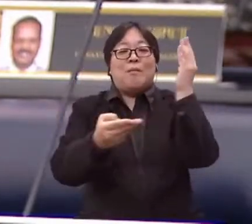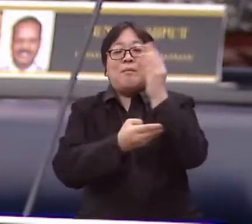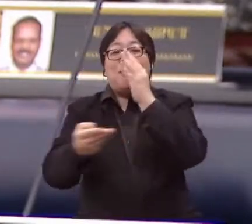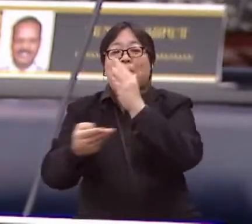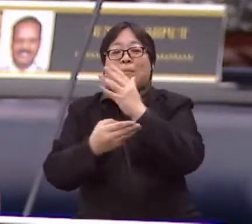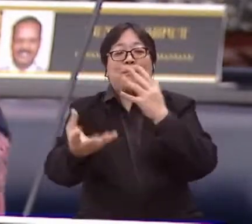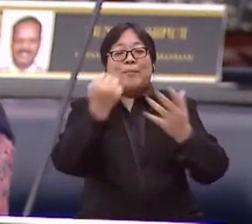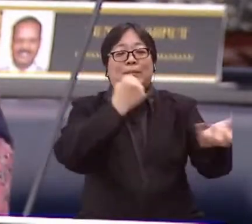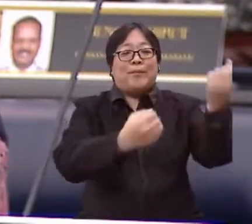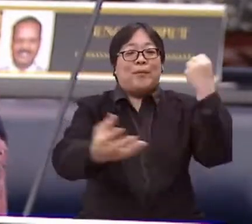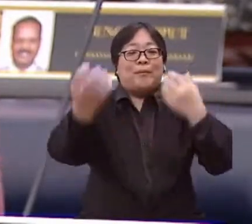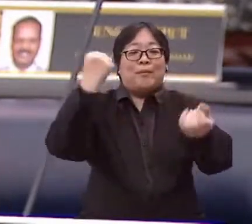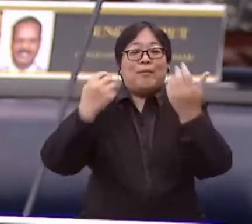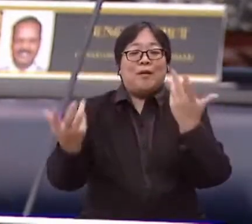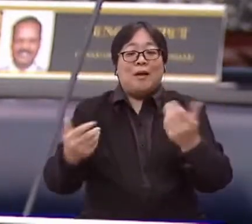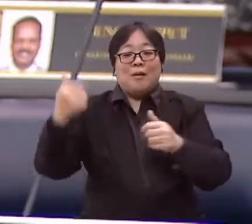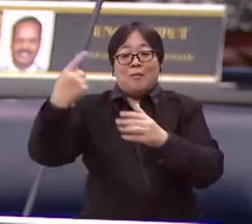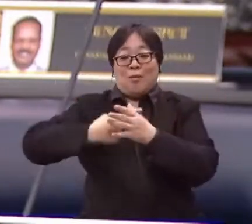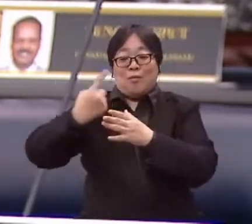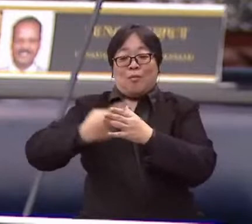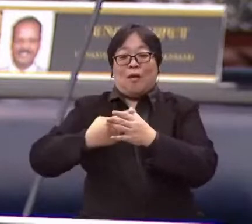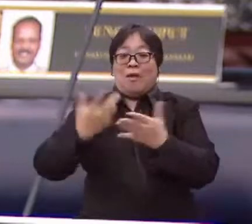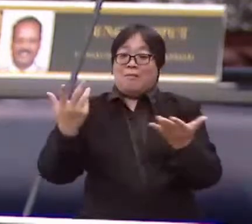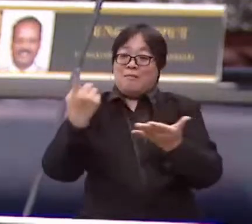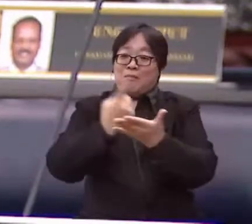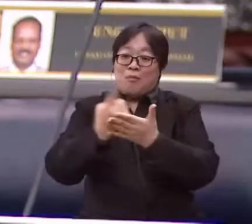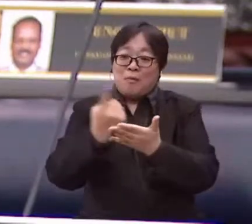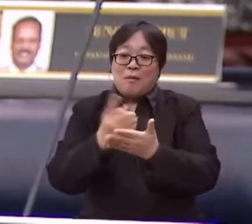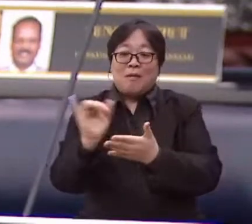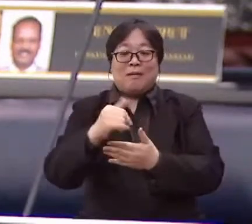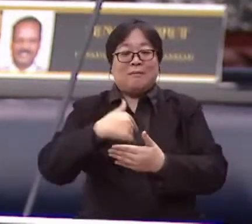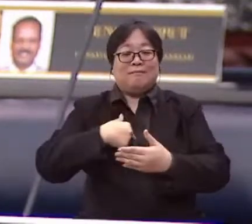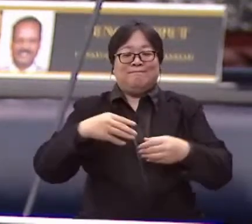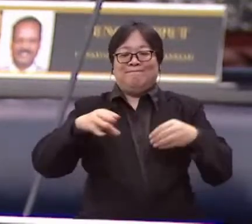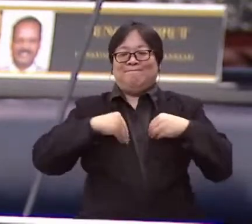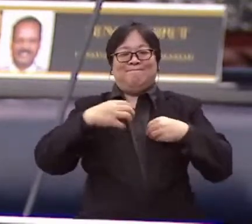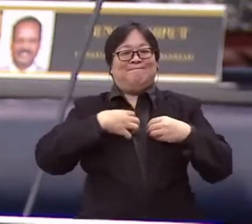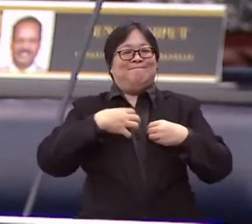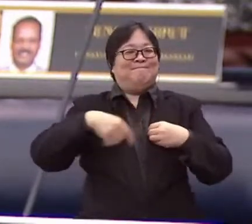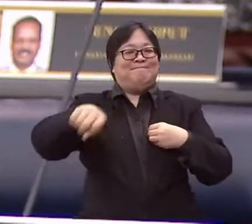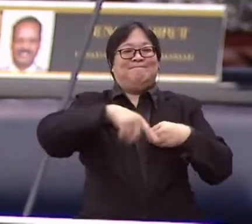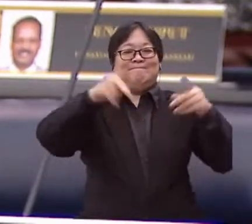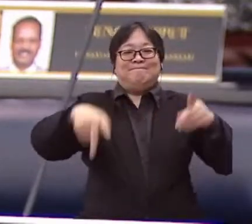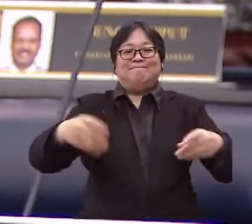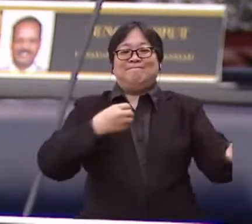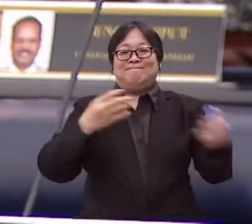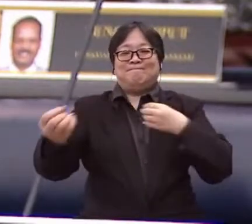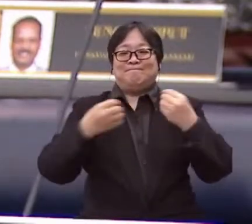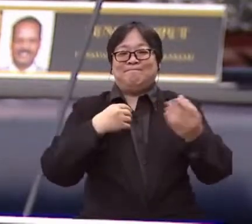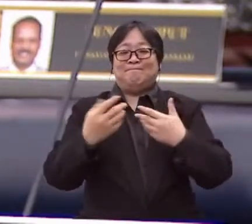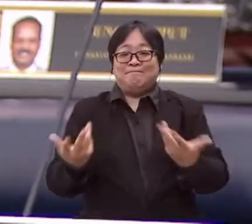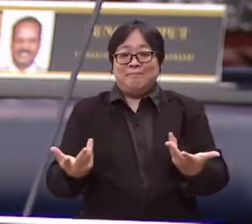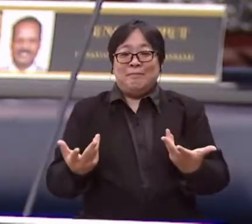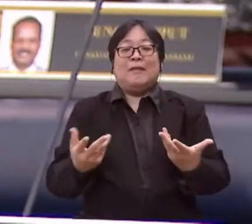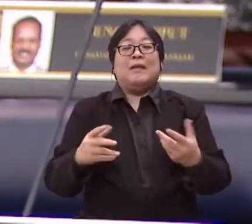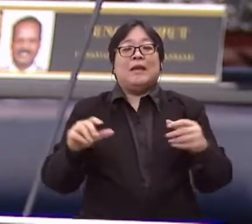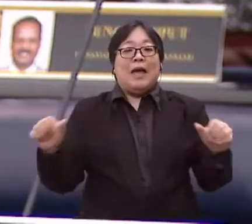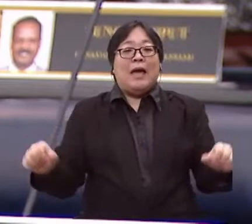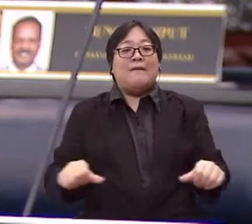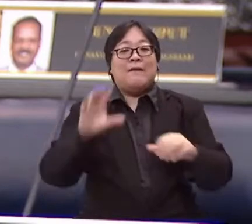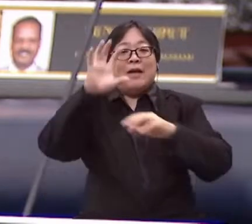setiap bulan kalau bukan setiap minggu saya akan terima aduan tanpa penduduk setempat berkenaan aktivitas